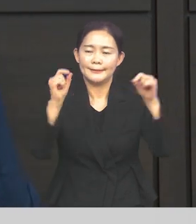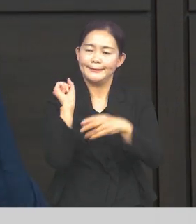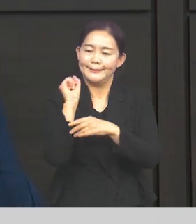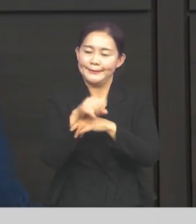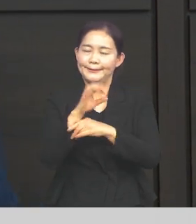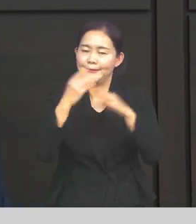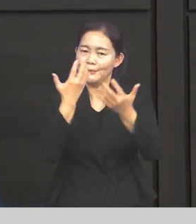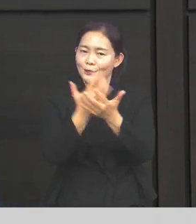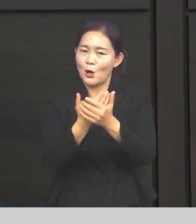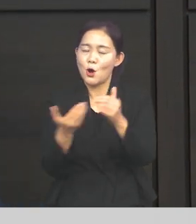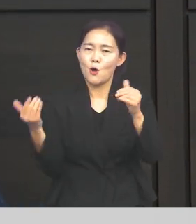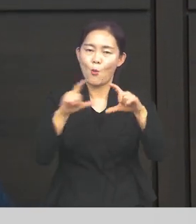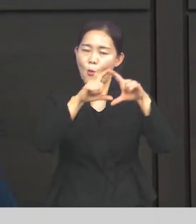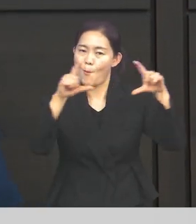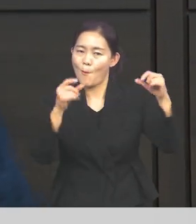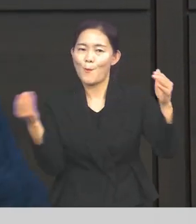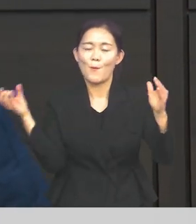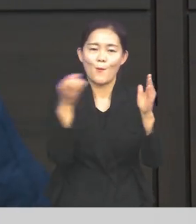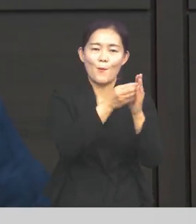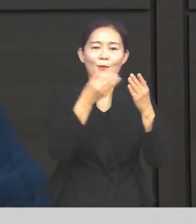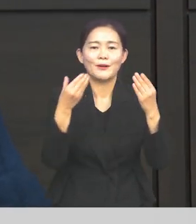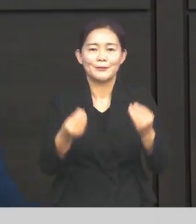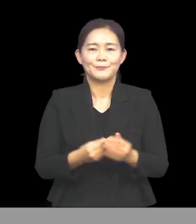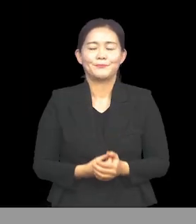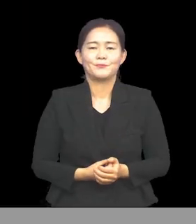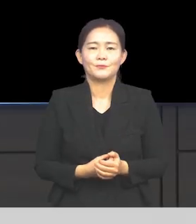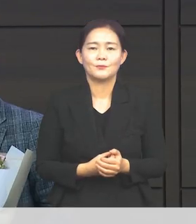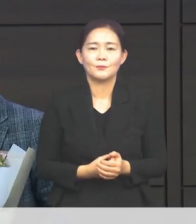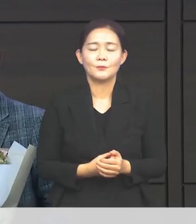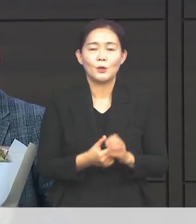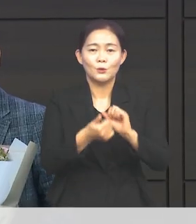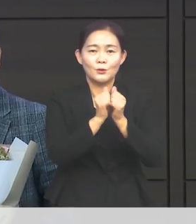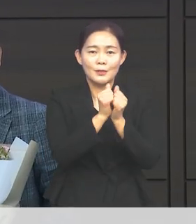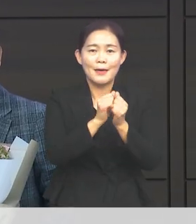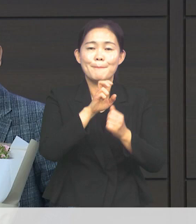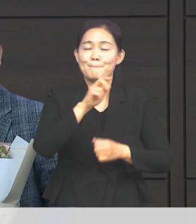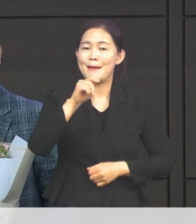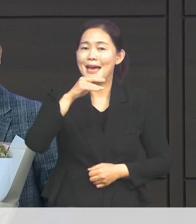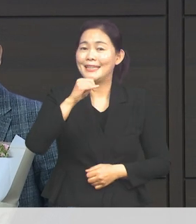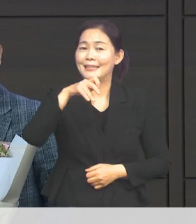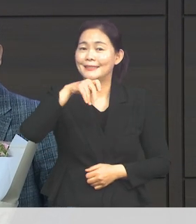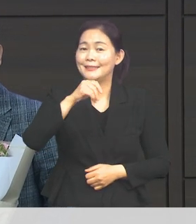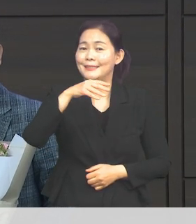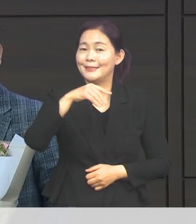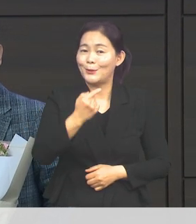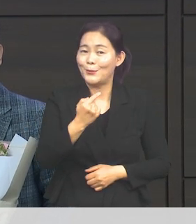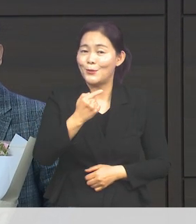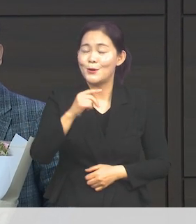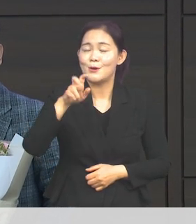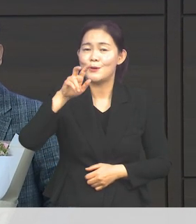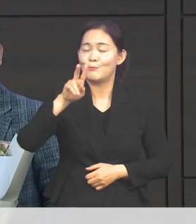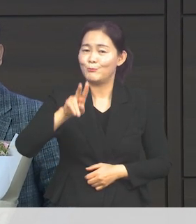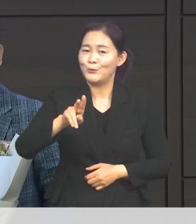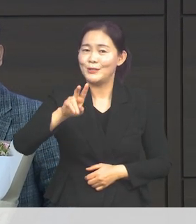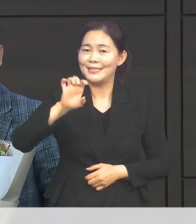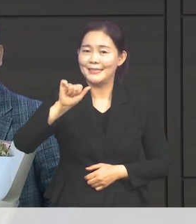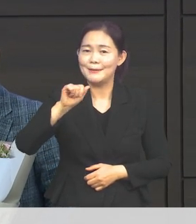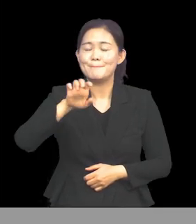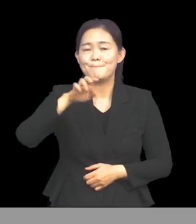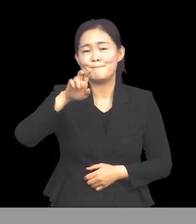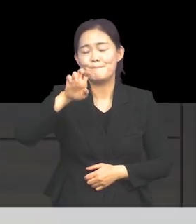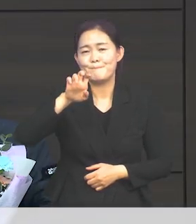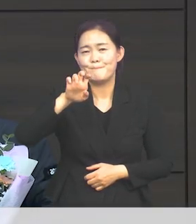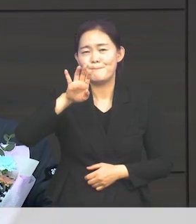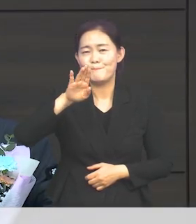올해 선정된 용인시 일자리 창출 우수기업은 주식회사 마이크로시스템, 만텍, VMS 솔루션스,